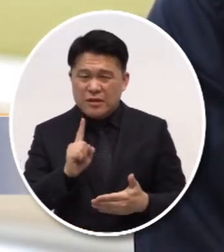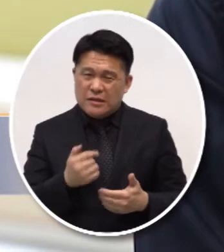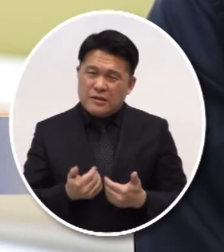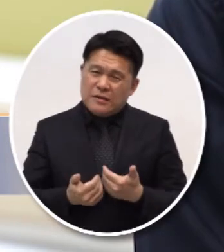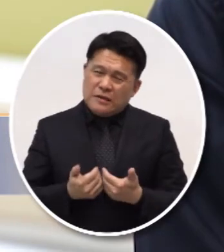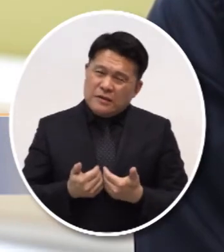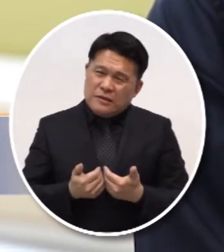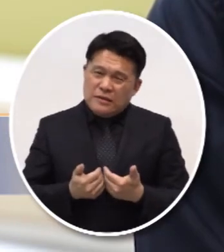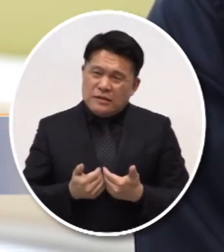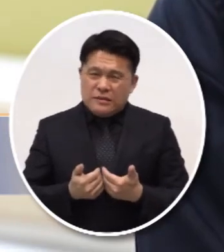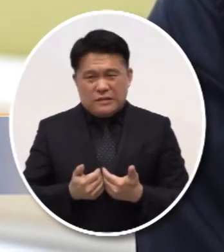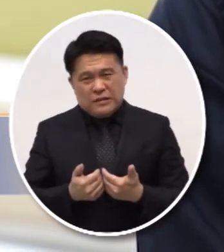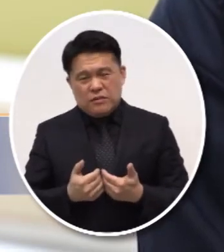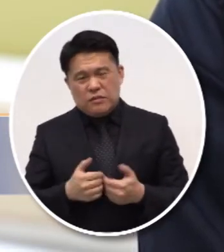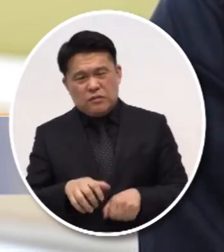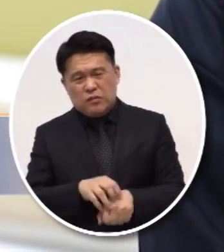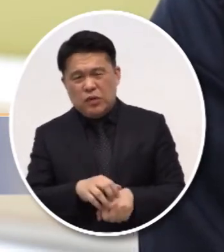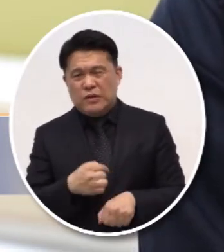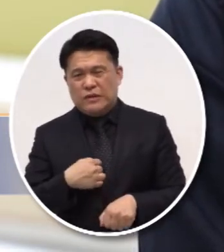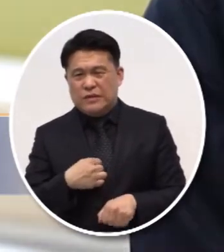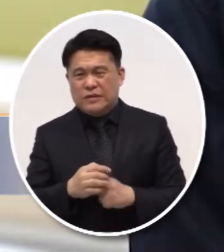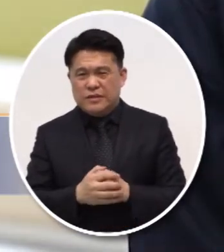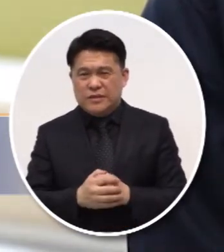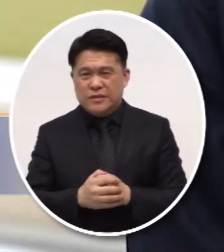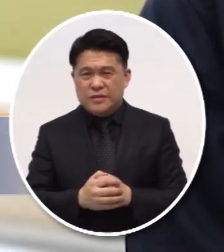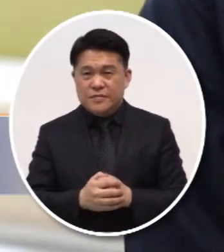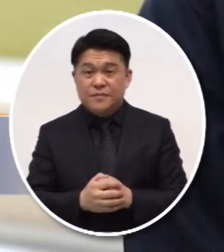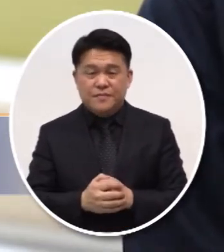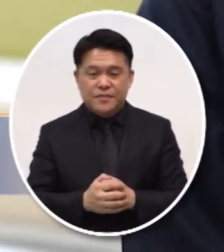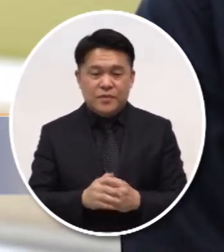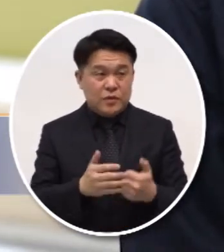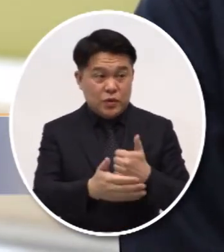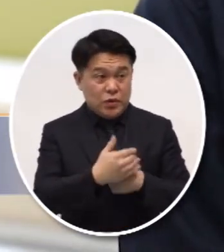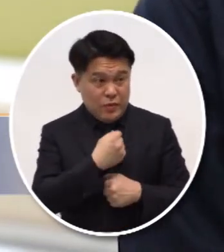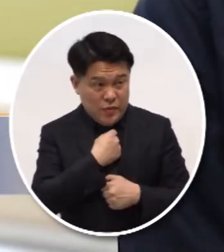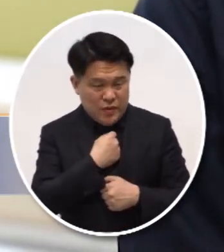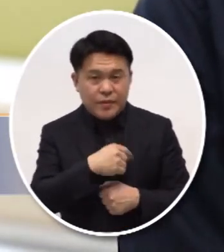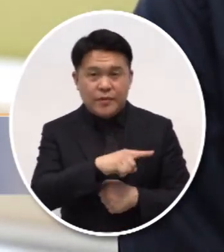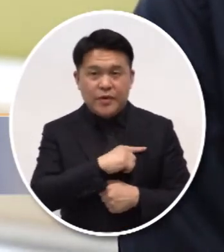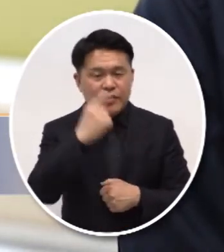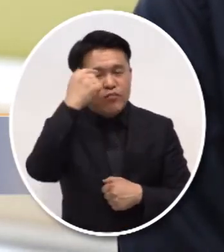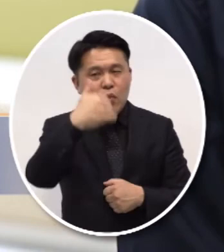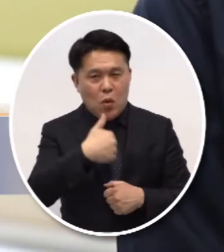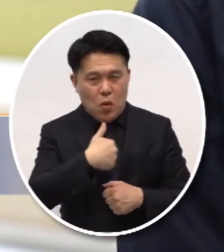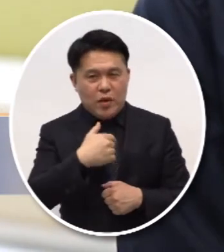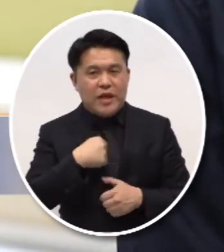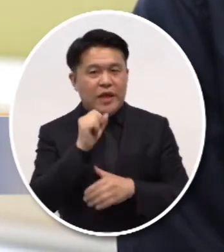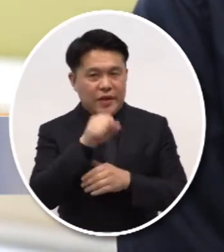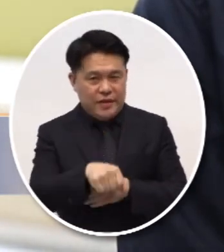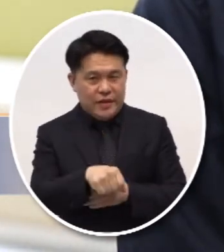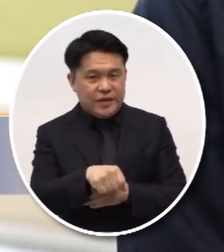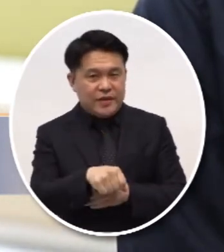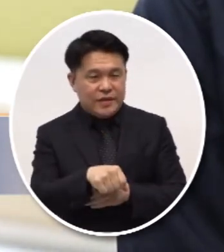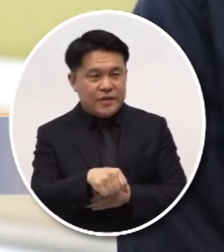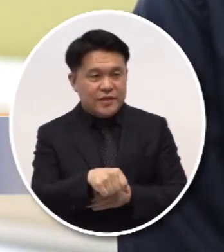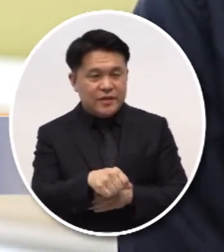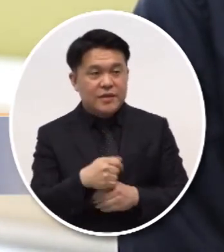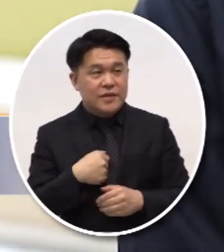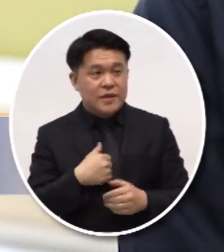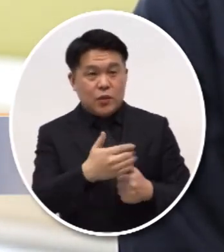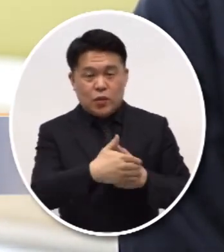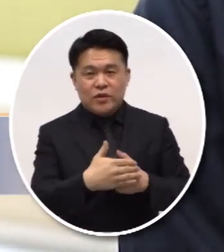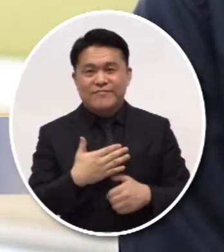좀 되게 뭐랄까 불편하다 해야 되나? 사람들이 도와줄 때는 먼저 물어보고 도와주는